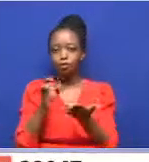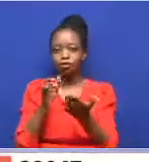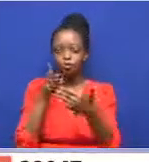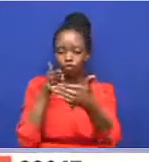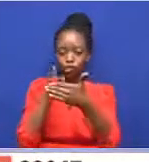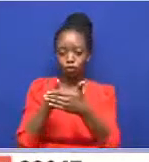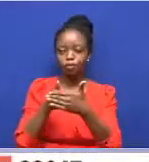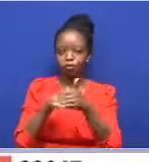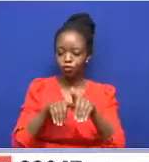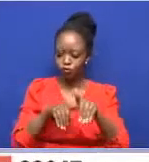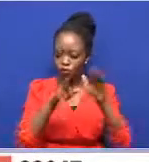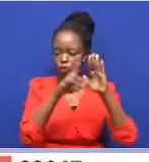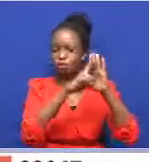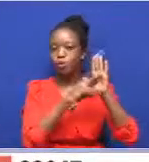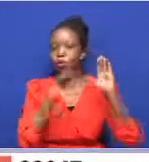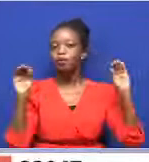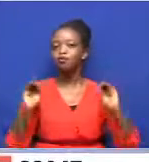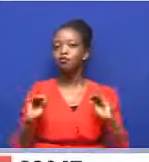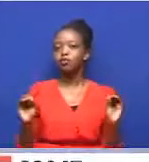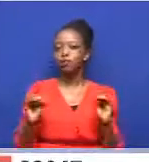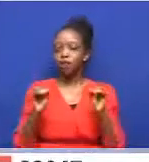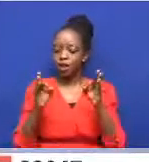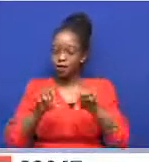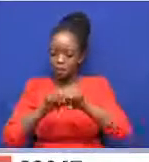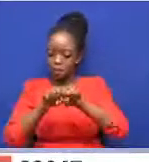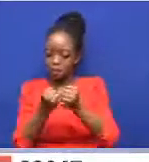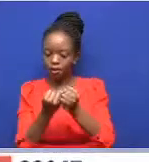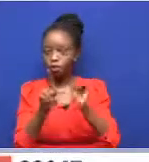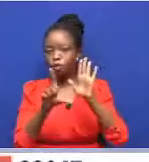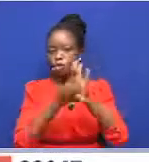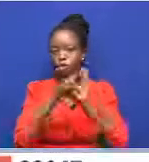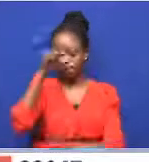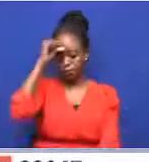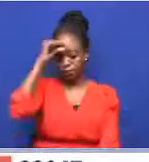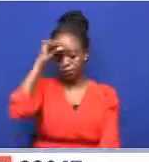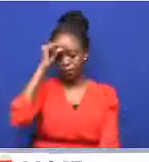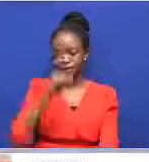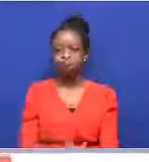katika kuchukua hatua kwa kukiuka masharti ya serikali.